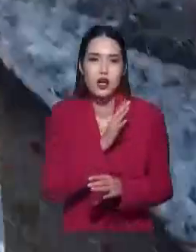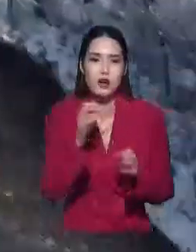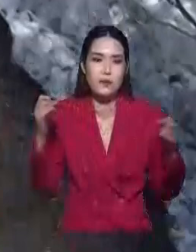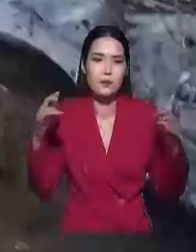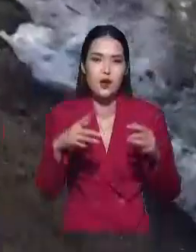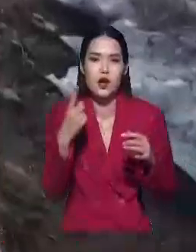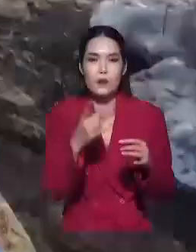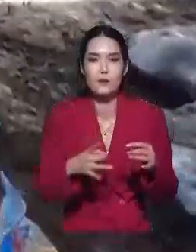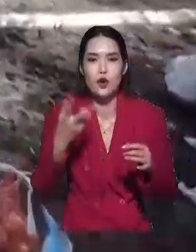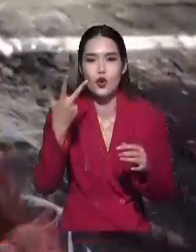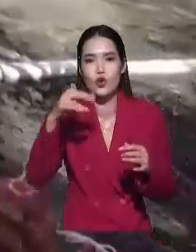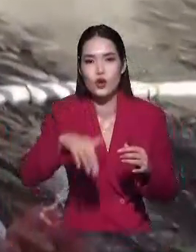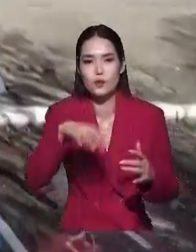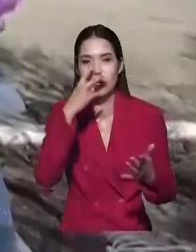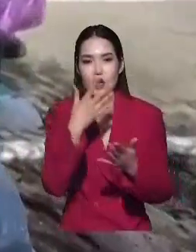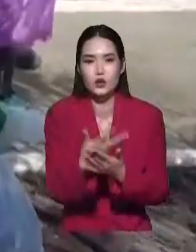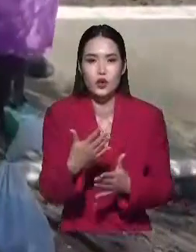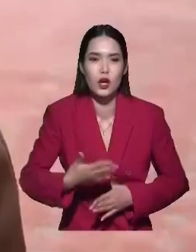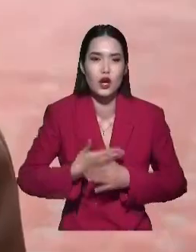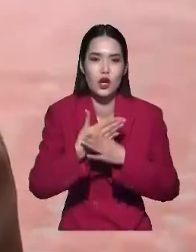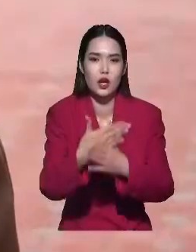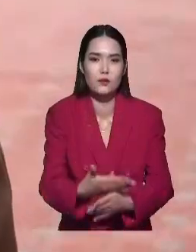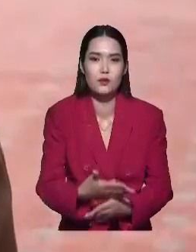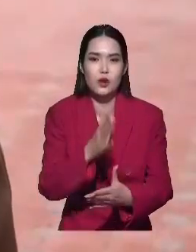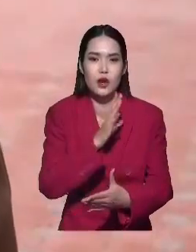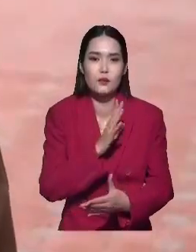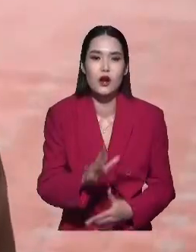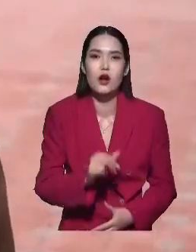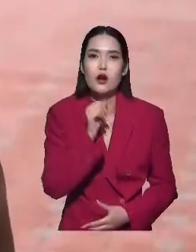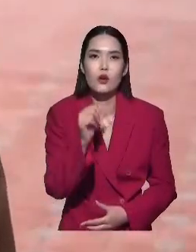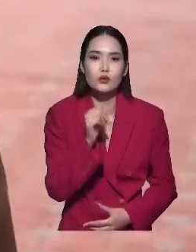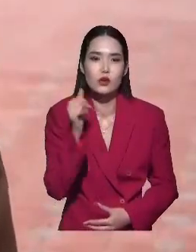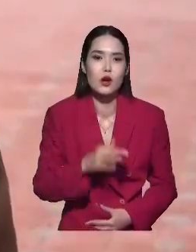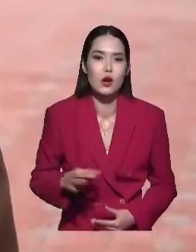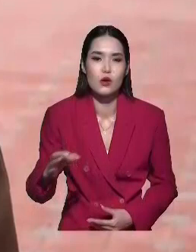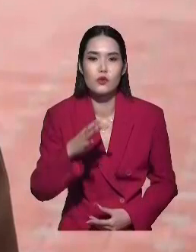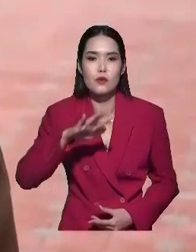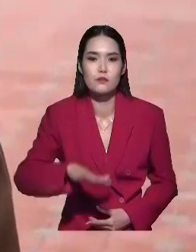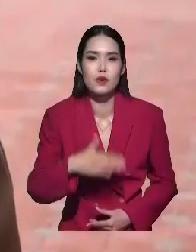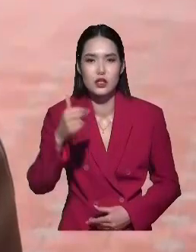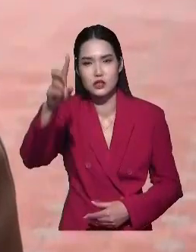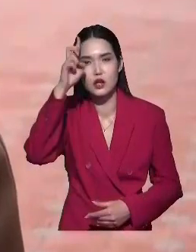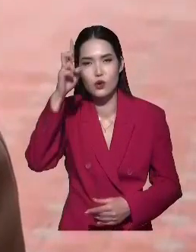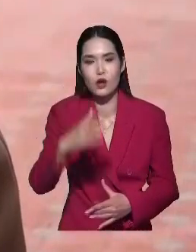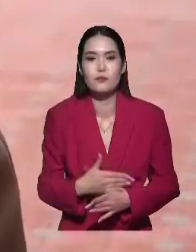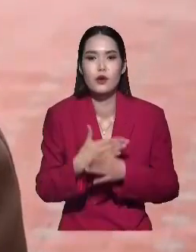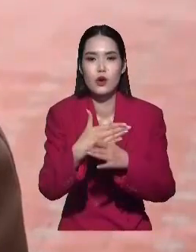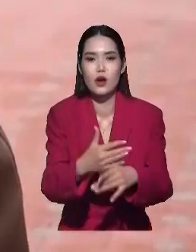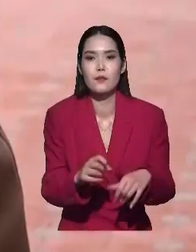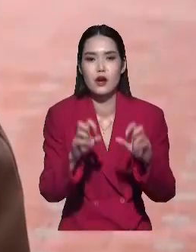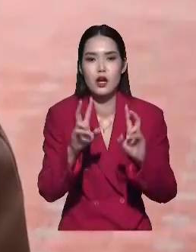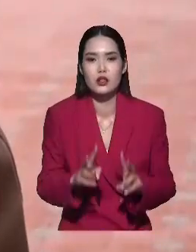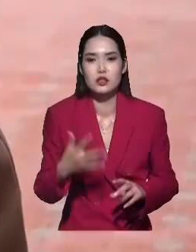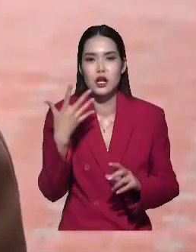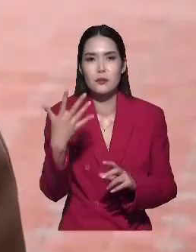ауданында 300-ге жуық отбасыға көмек көрсетілді. Қостанай облысында осы гуманитарлық көмекті жинауға арналған 5